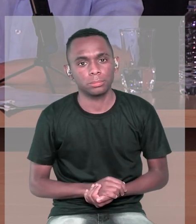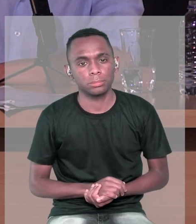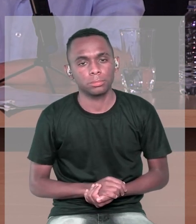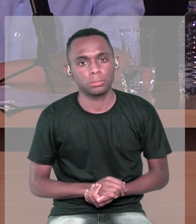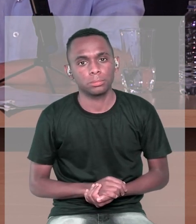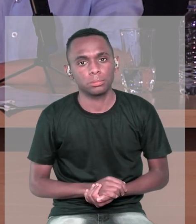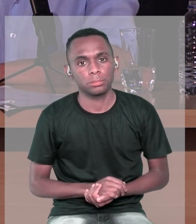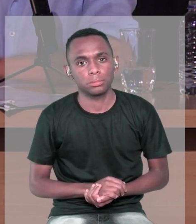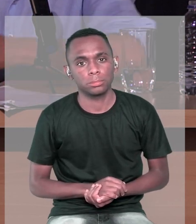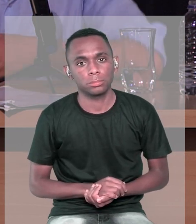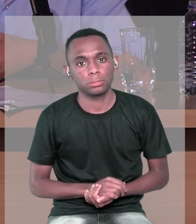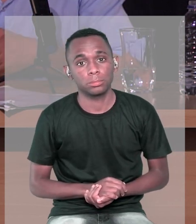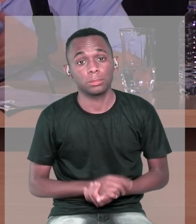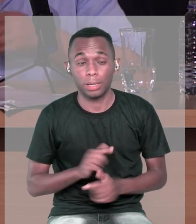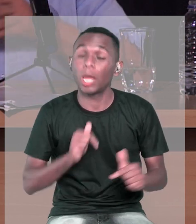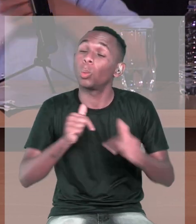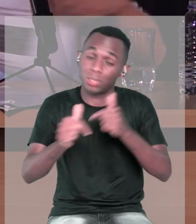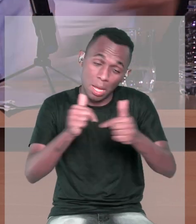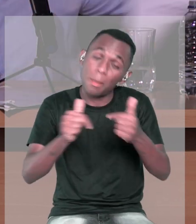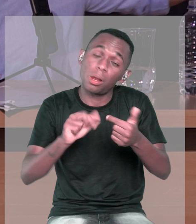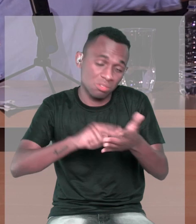Et c'est du travail. Isso é um trabalho.